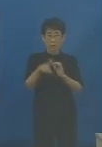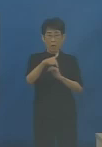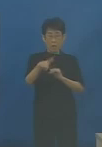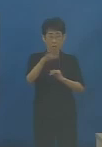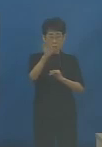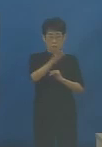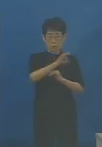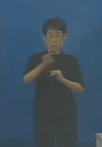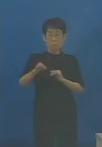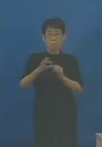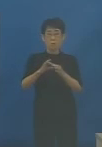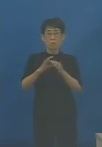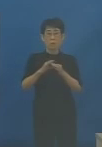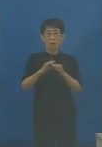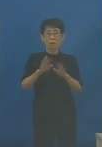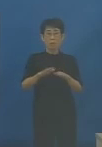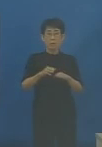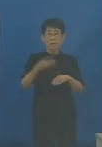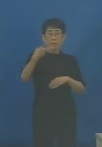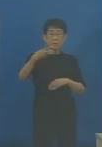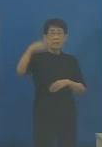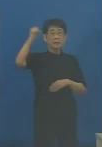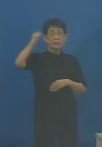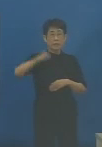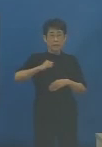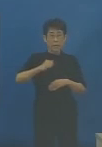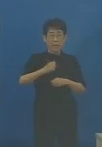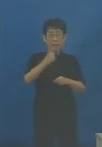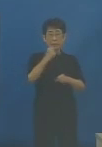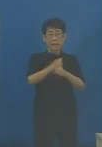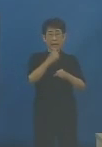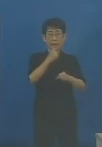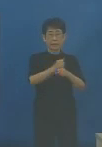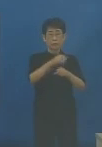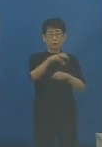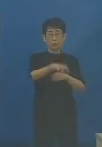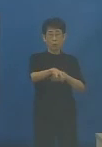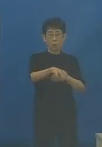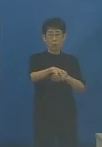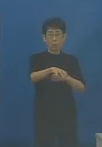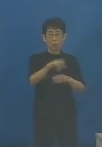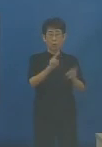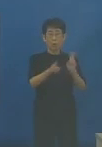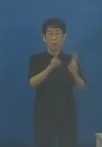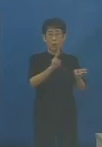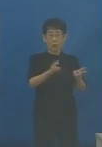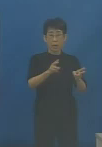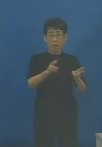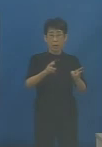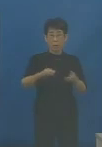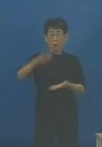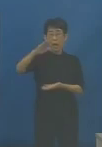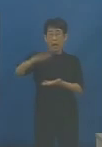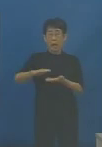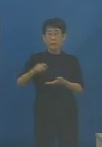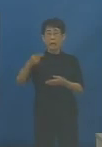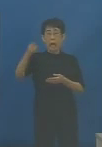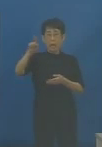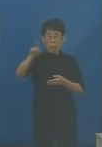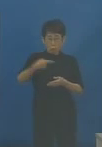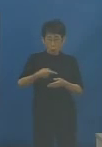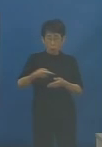部品関係で、三笹製作所さん、こちらはこの業界大手の浅野歯車工作所さ